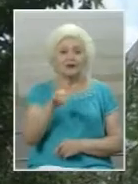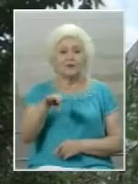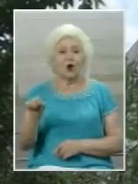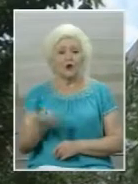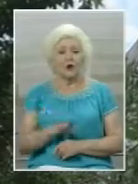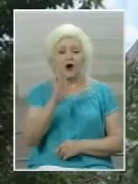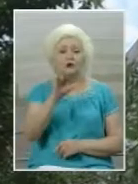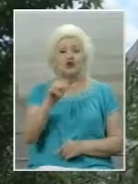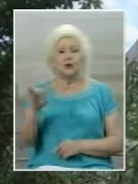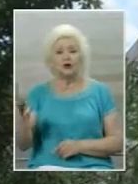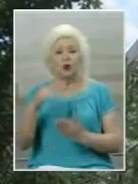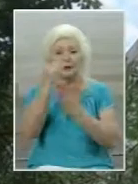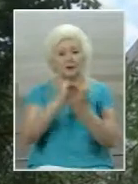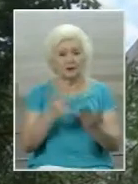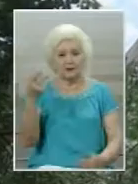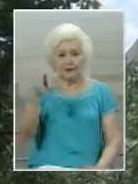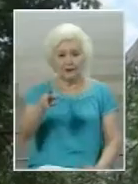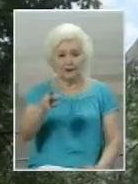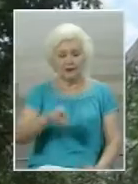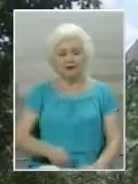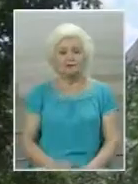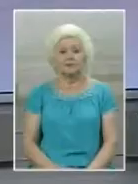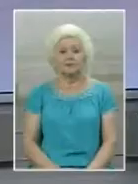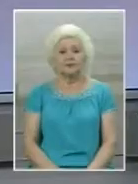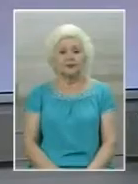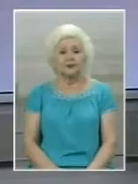Тимофєєва, Володимир Чепиного, телеканал «Скіфія».